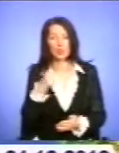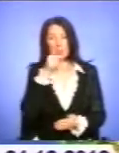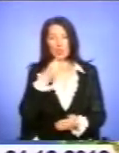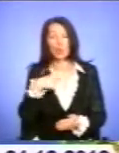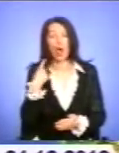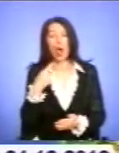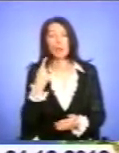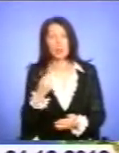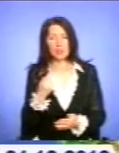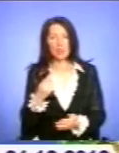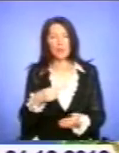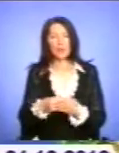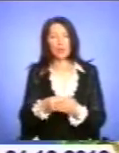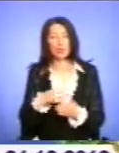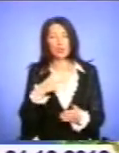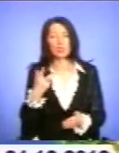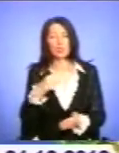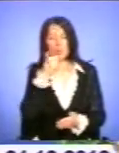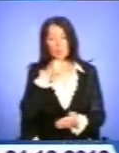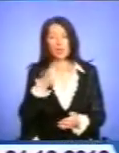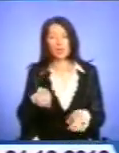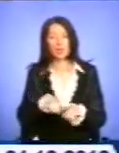бюджет на 2013 рік та інші.